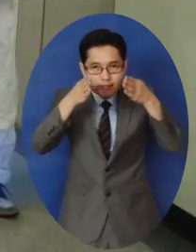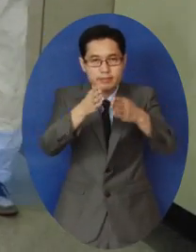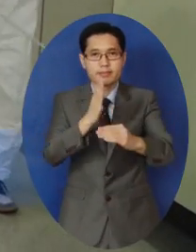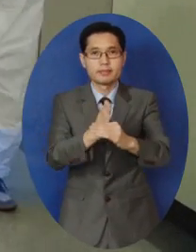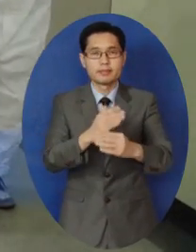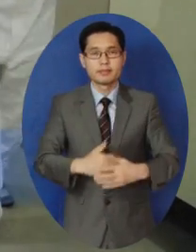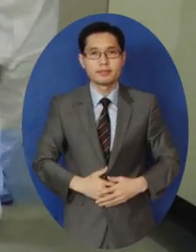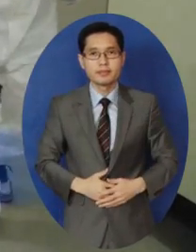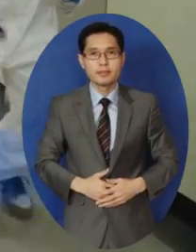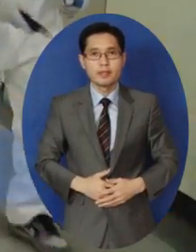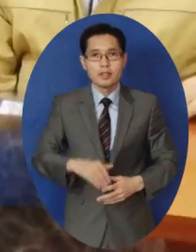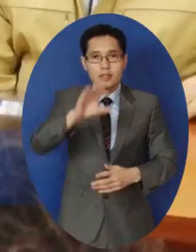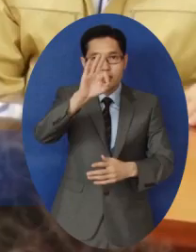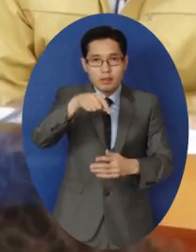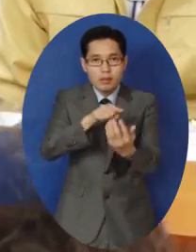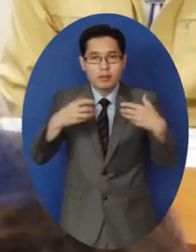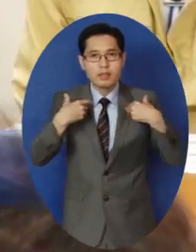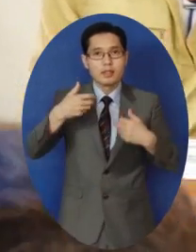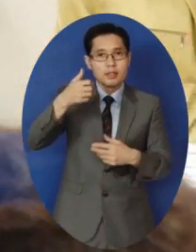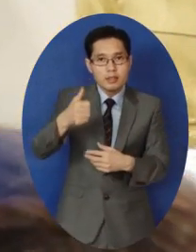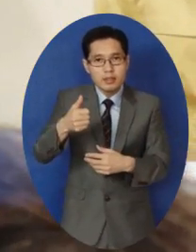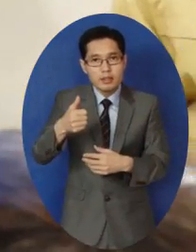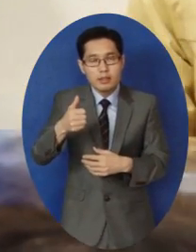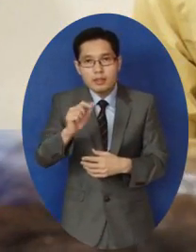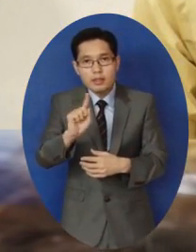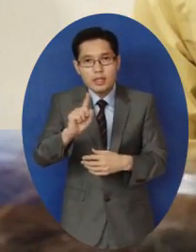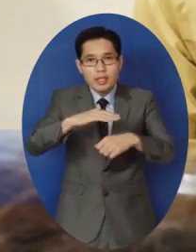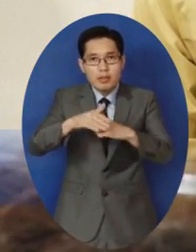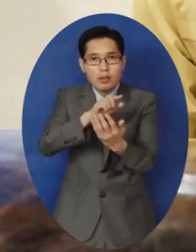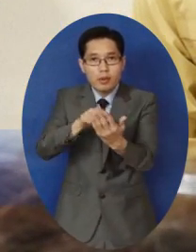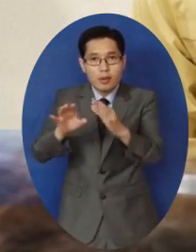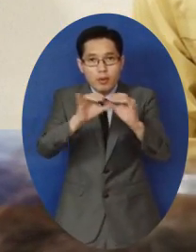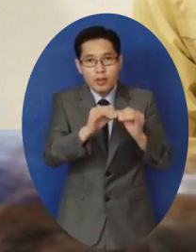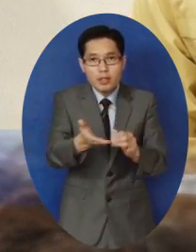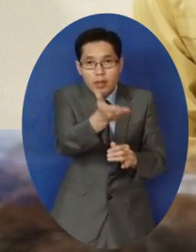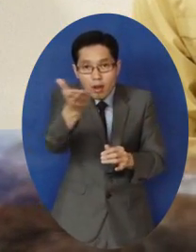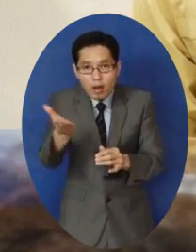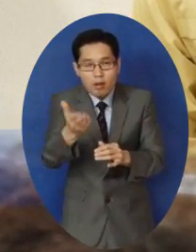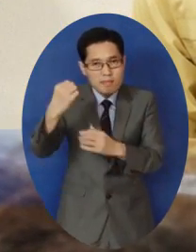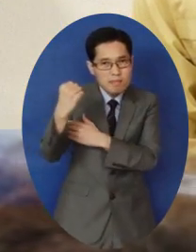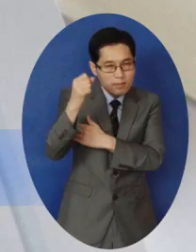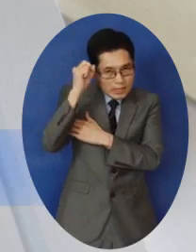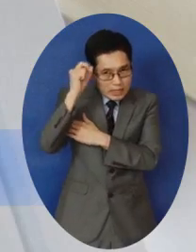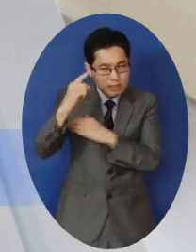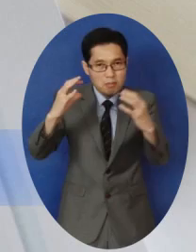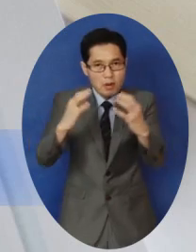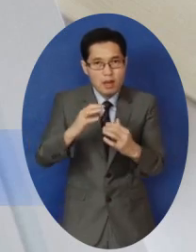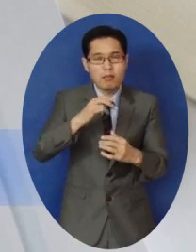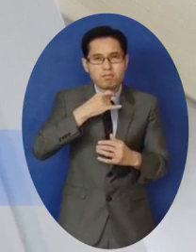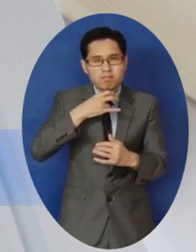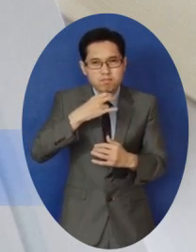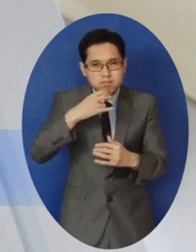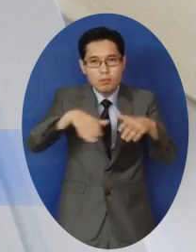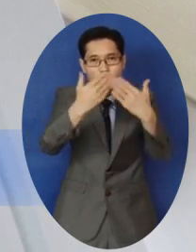만전을 기하고 있습니다. 우동기 대구광역시 교육감은 대구 교육 공동체와 시민의 힘과 지혜를 모아 메르스